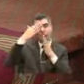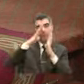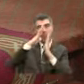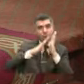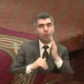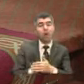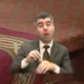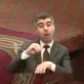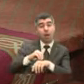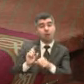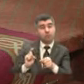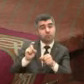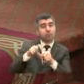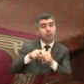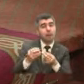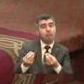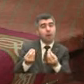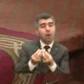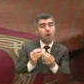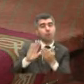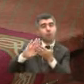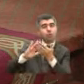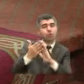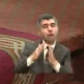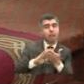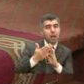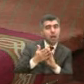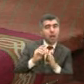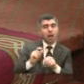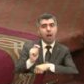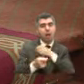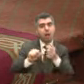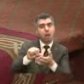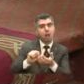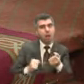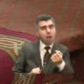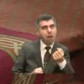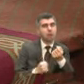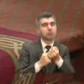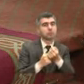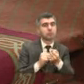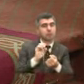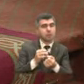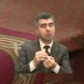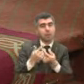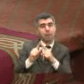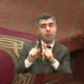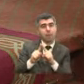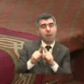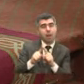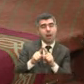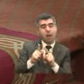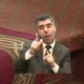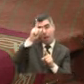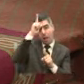مع جمعيات المجتمع المدني في اطار مشروع النهوض بالتشغيل بالعالم القروي والمجاز في اطار التعاون الالماني. هذا كيشمل